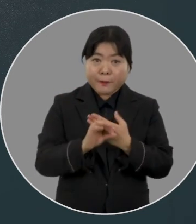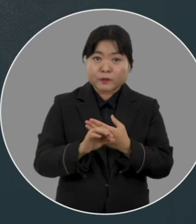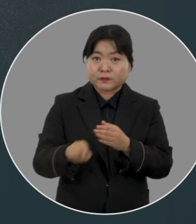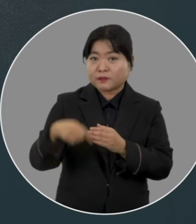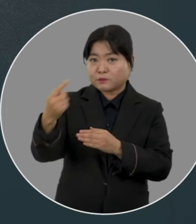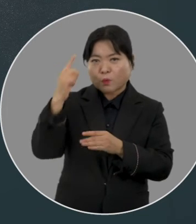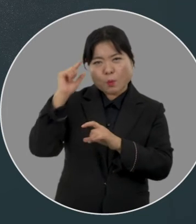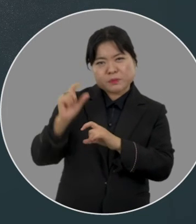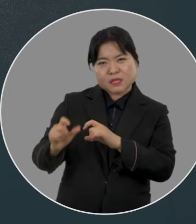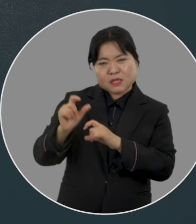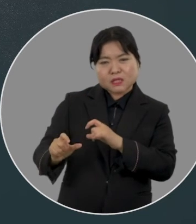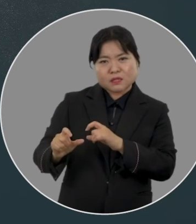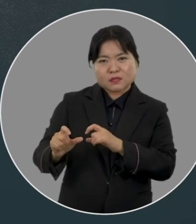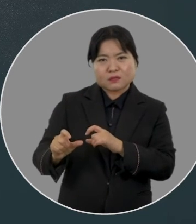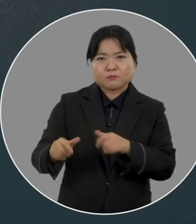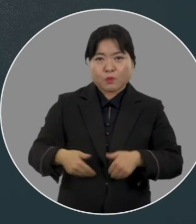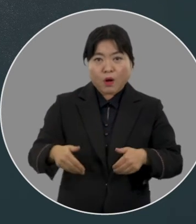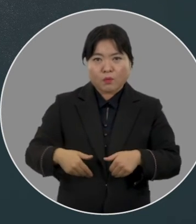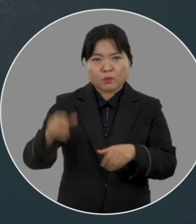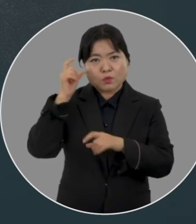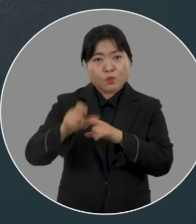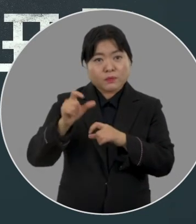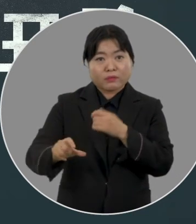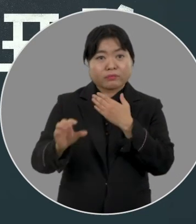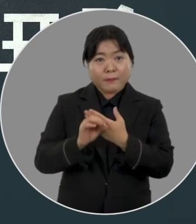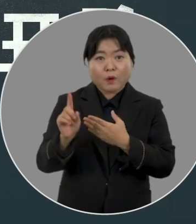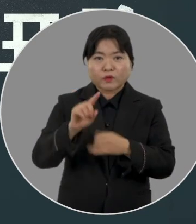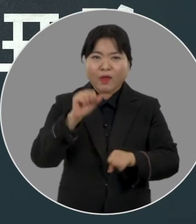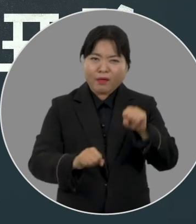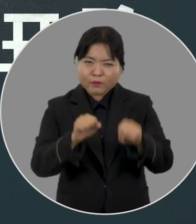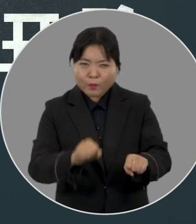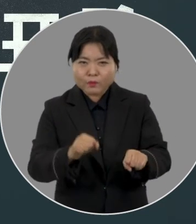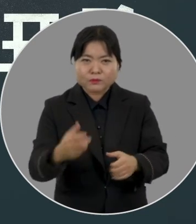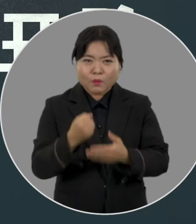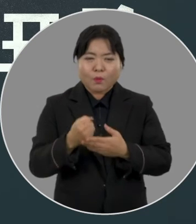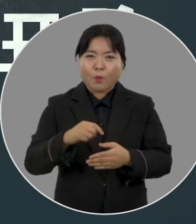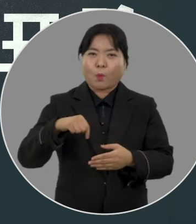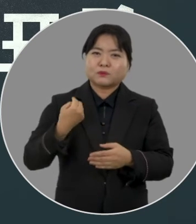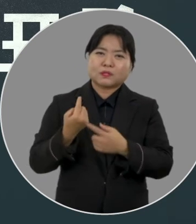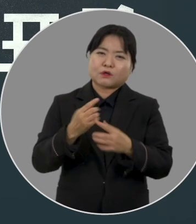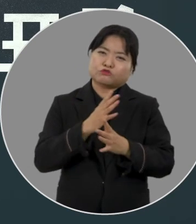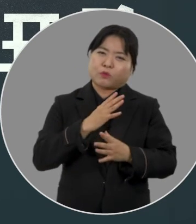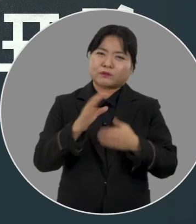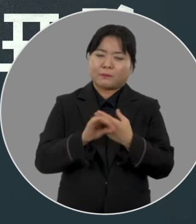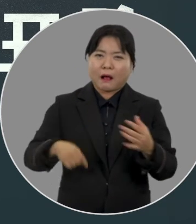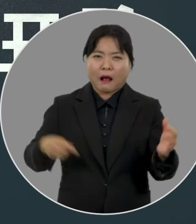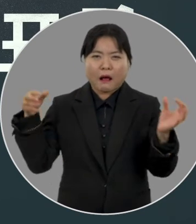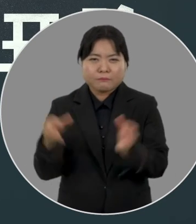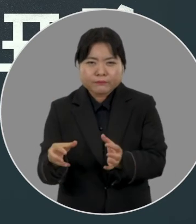다음부터는 고민해야 되고, 또 고민을 했다면 어떤 행동으로, 혼자서가 두렵다면